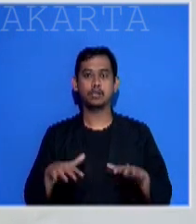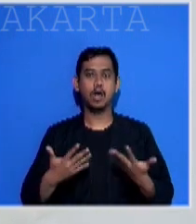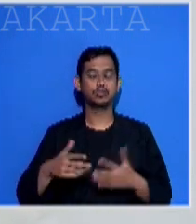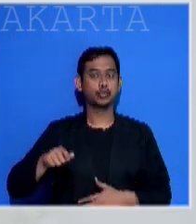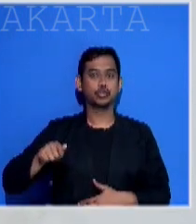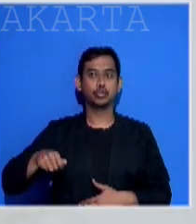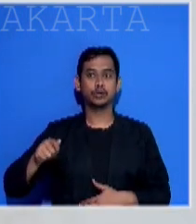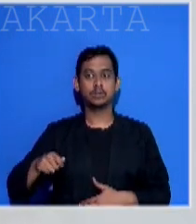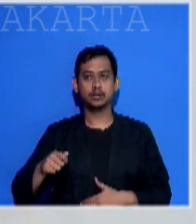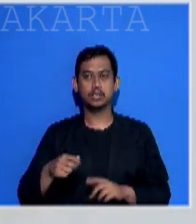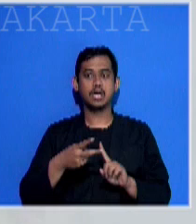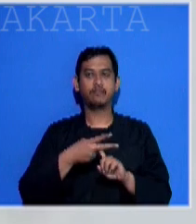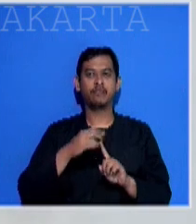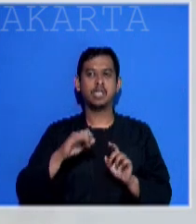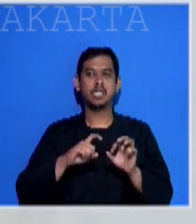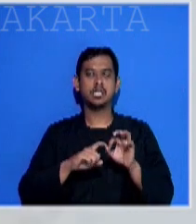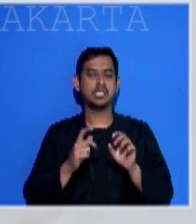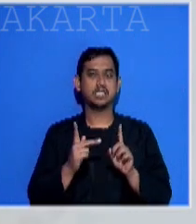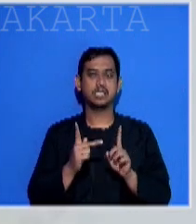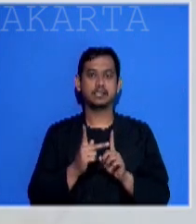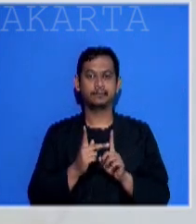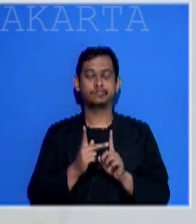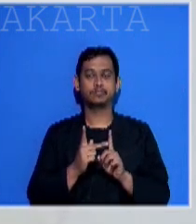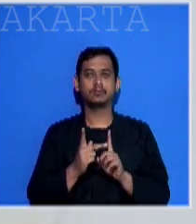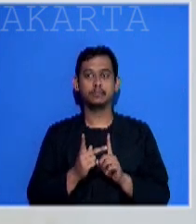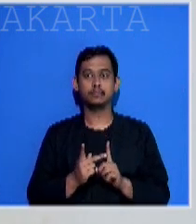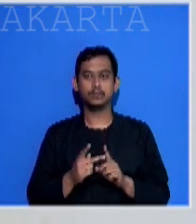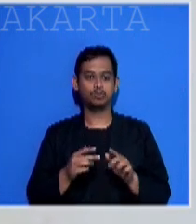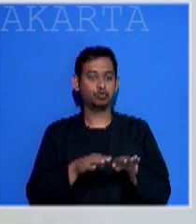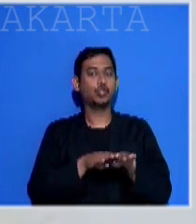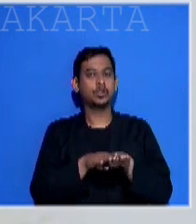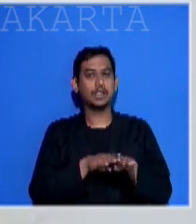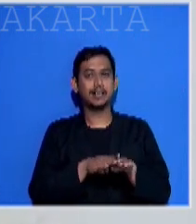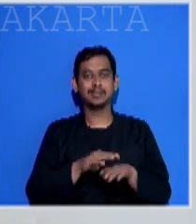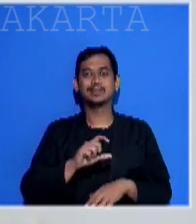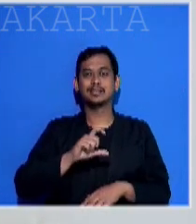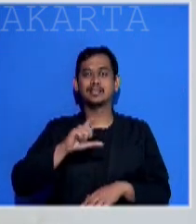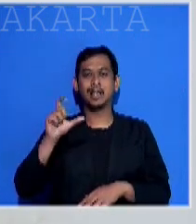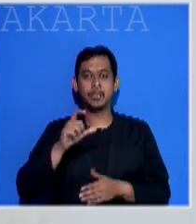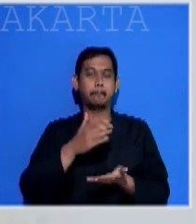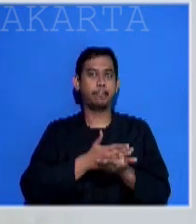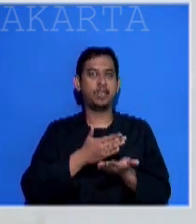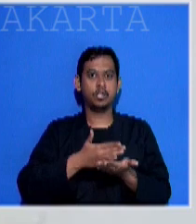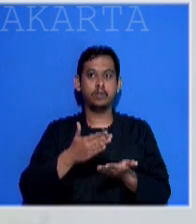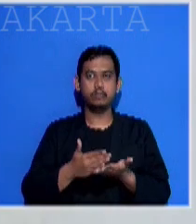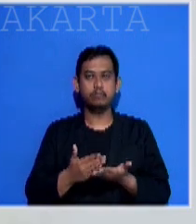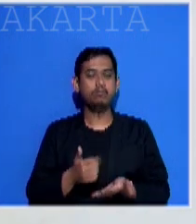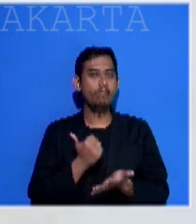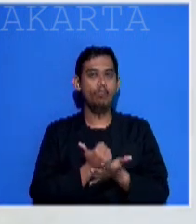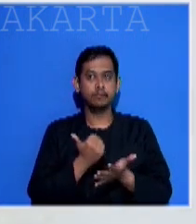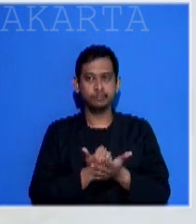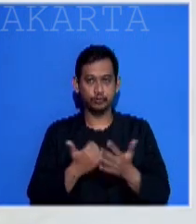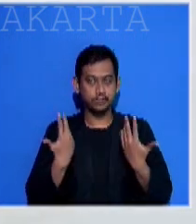fikihnya atau akidahnya itu ini sudah benar cara motong cara ini juga betul-betul sudah